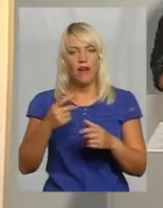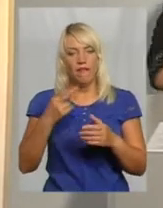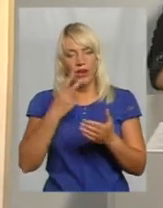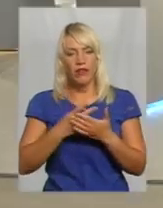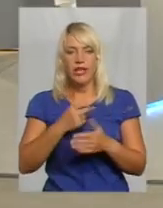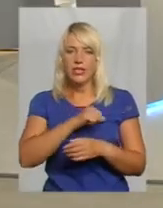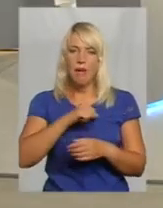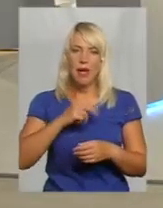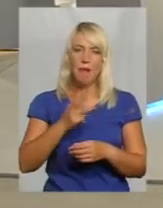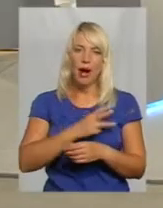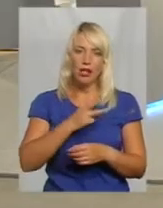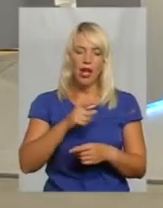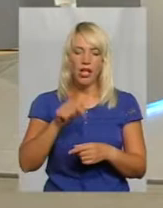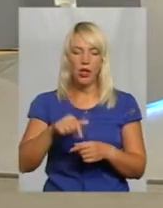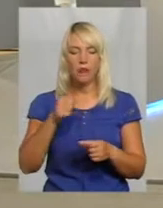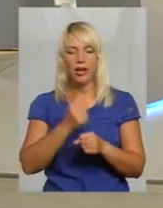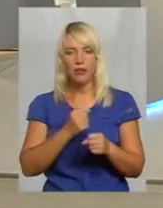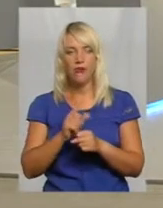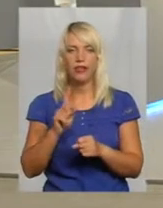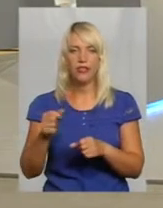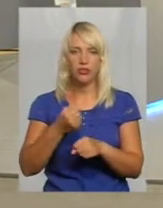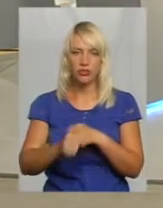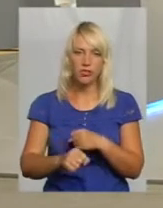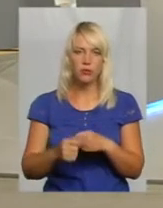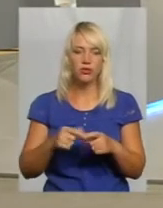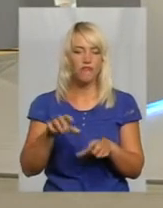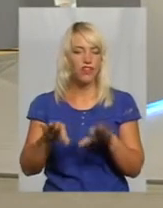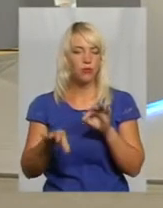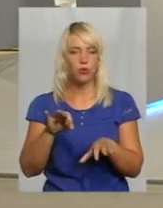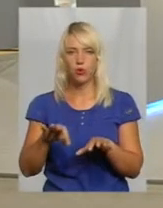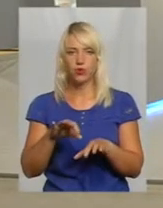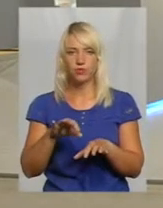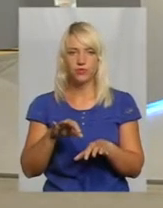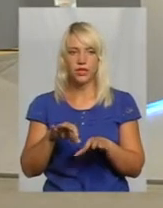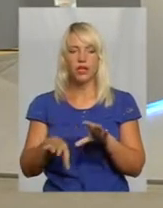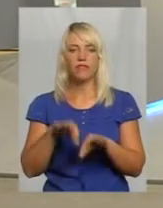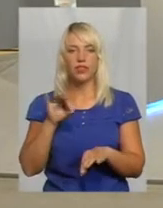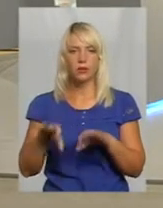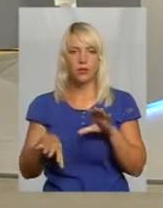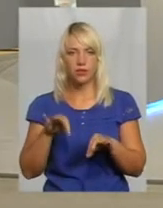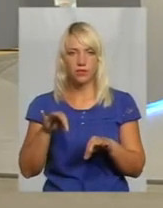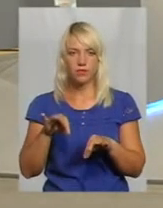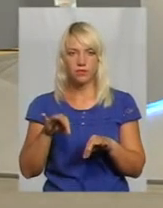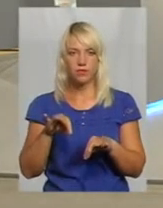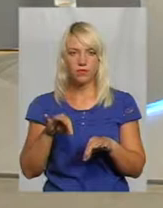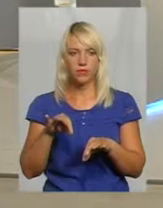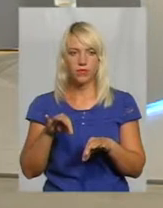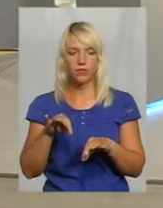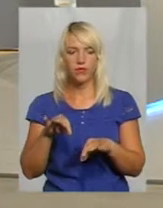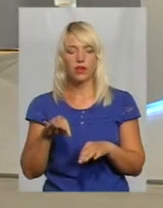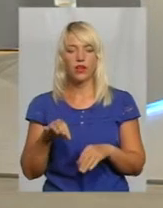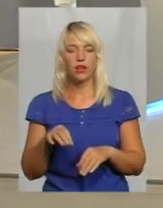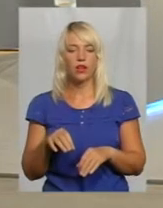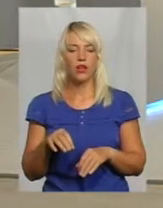відбір якийсь? Та відбору не було. Відбір проходив в головах тих, кому